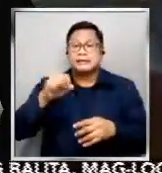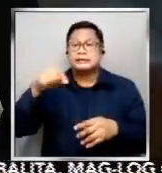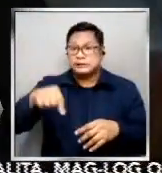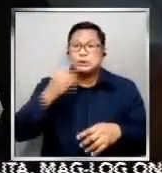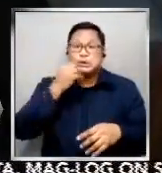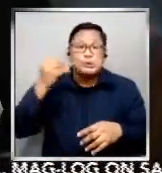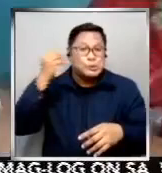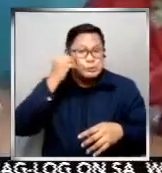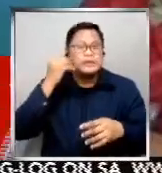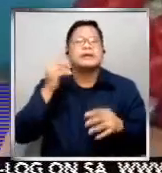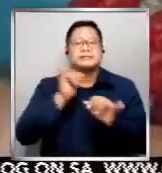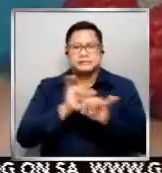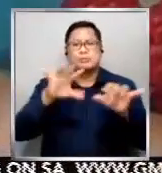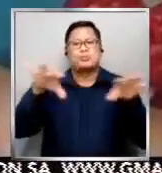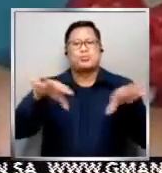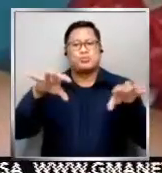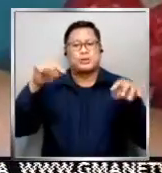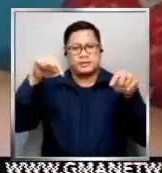sa lugar.